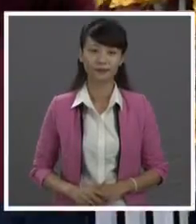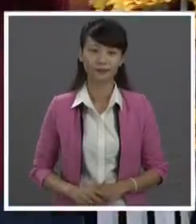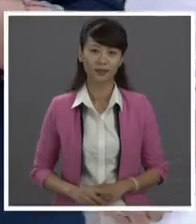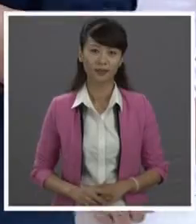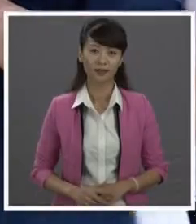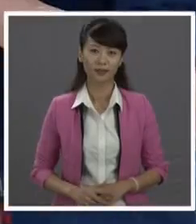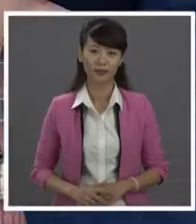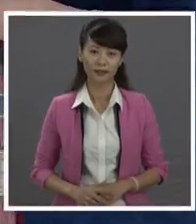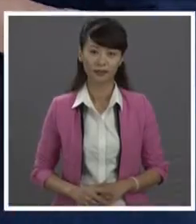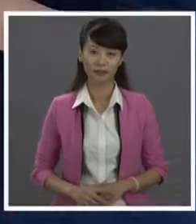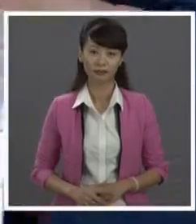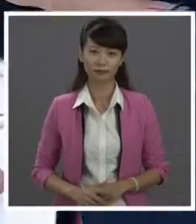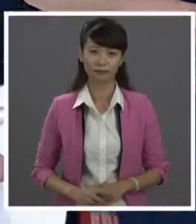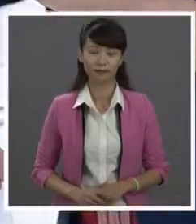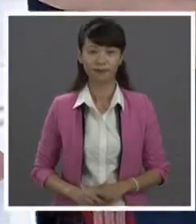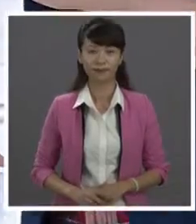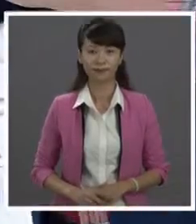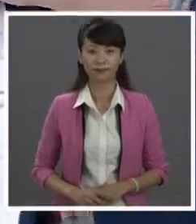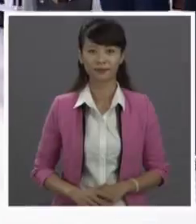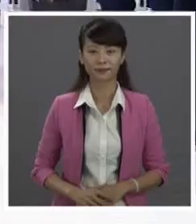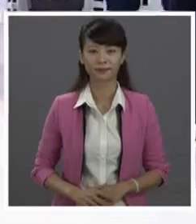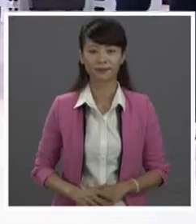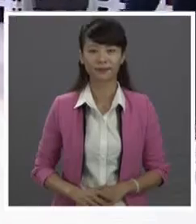他很强壮的。